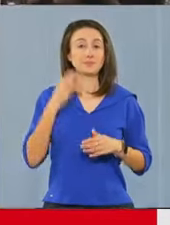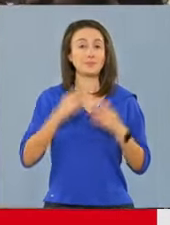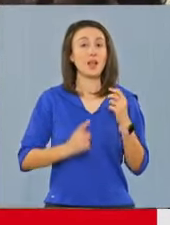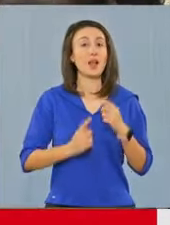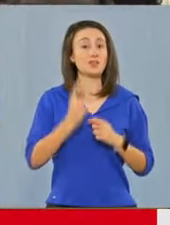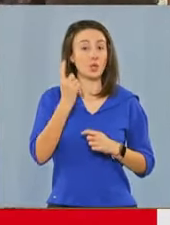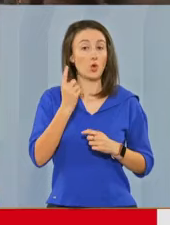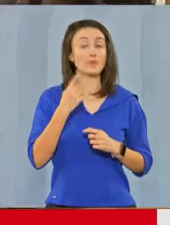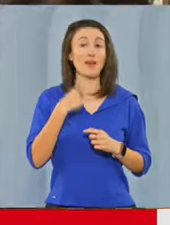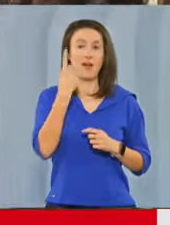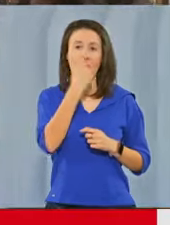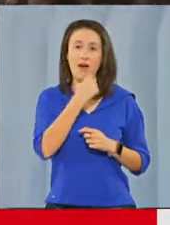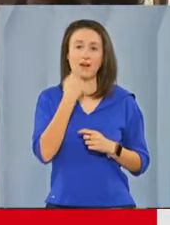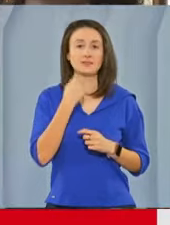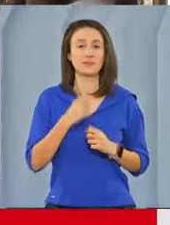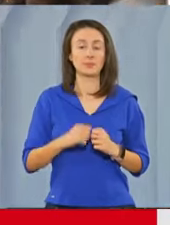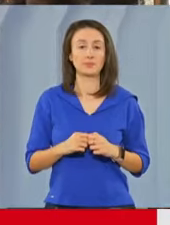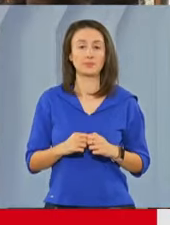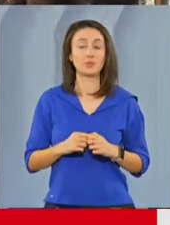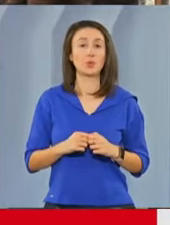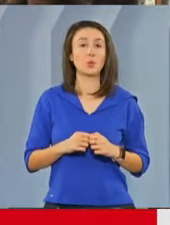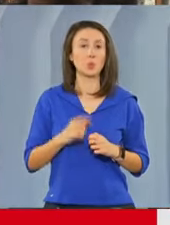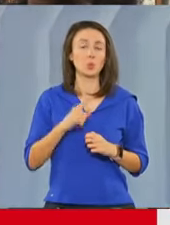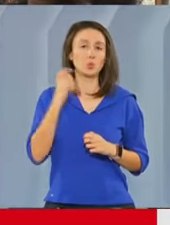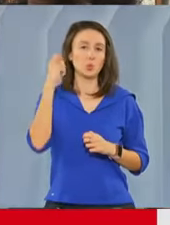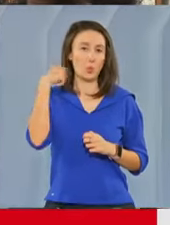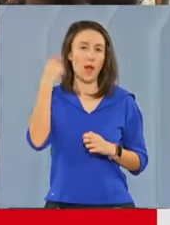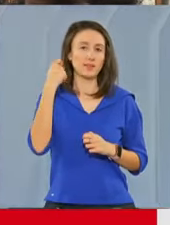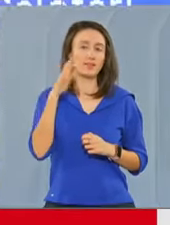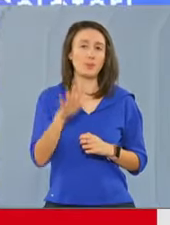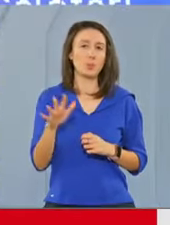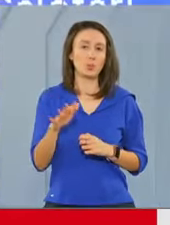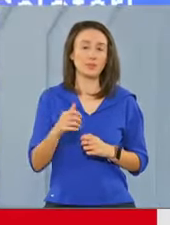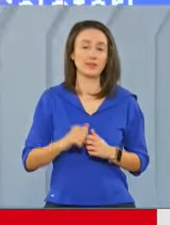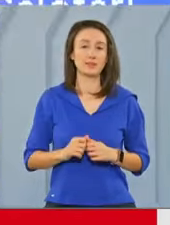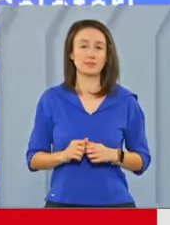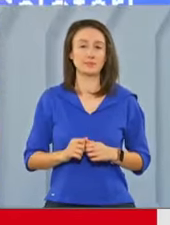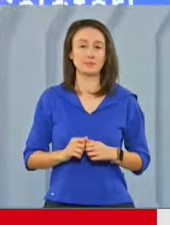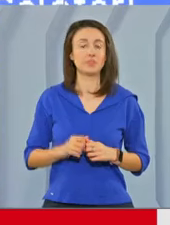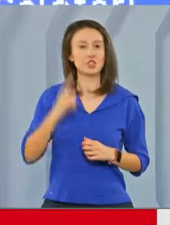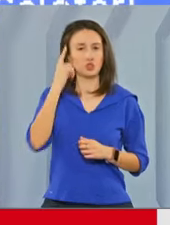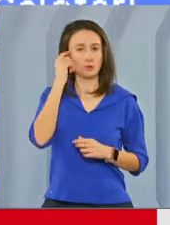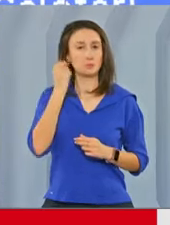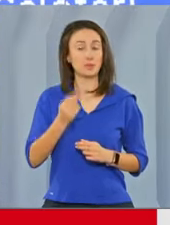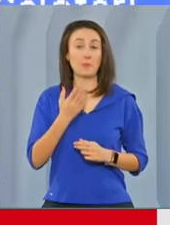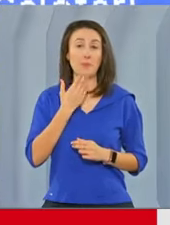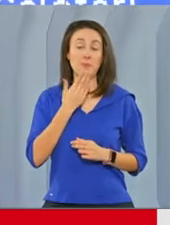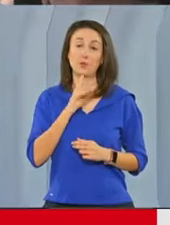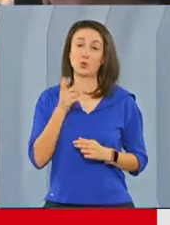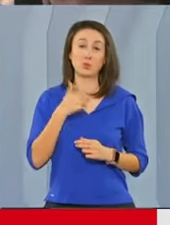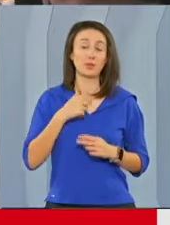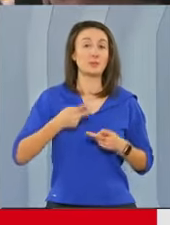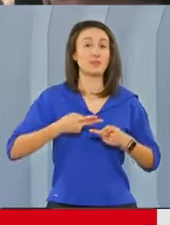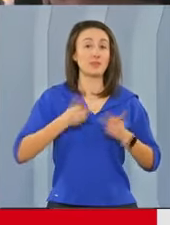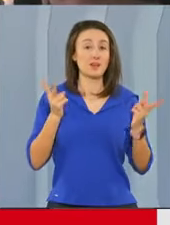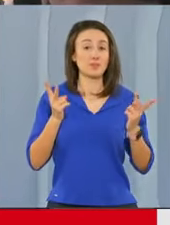nord arată precum un WC-ul public, știi foarte bine în acest moment. Păcat că nu putem transmite